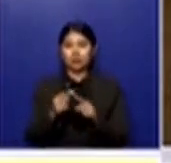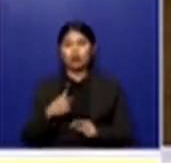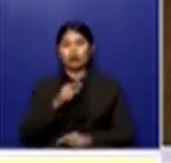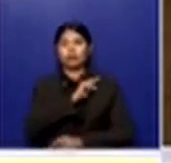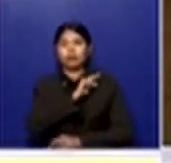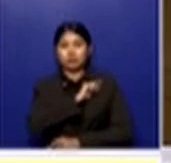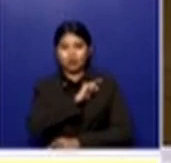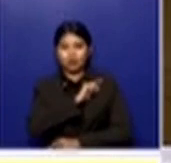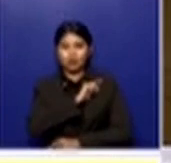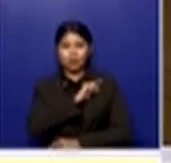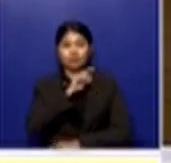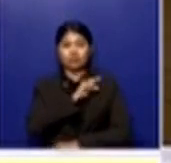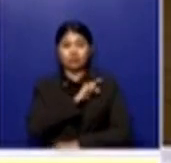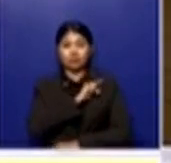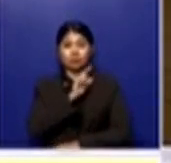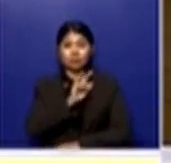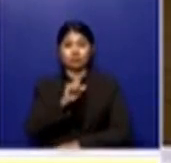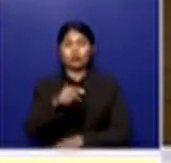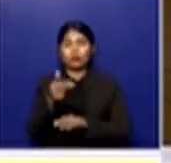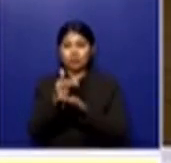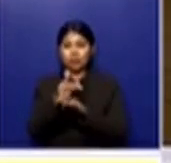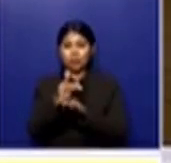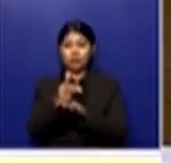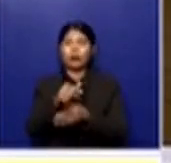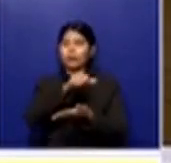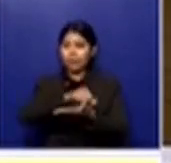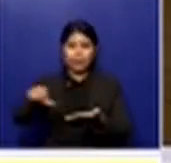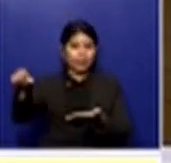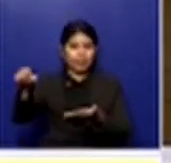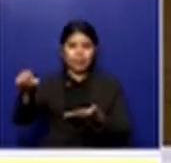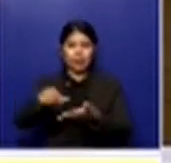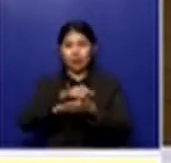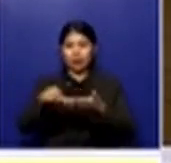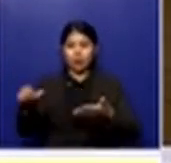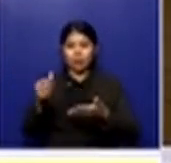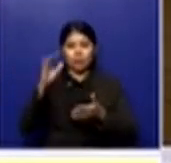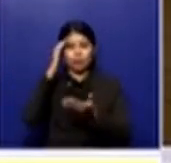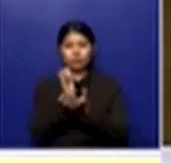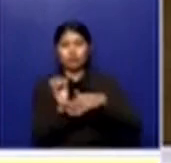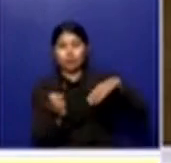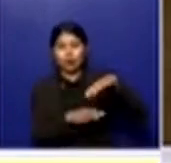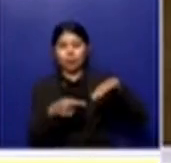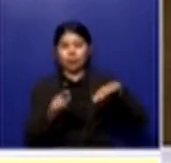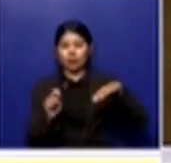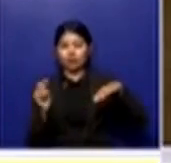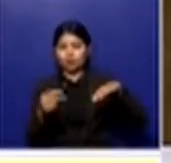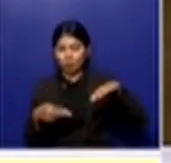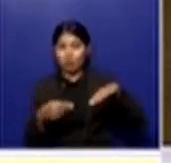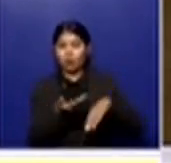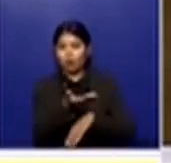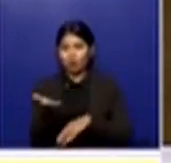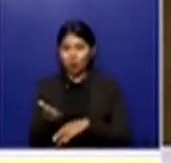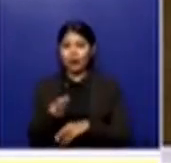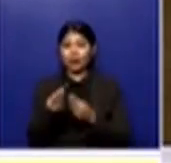รับผิดชอบอย่างทันทีด้วยการลบโพสต์นี้ออกไปอย่างทันทีแล้วก็ได้ไปแจ้งความกับปอท.รวมทั้งได้ขอ